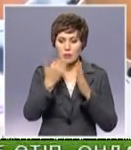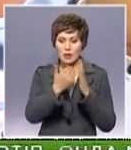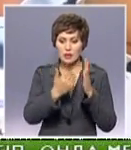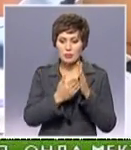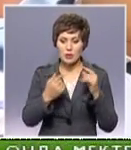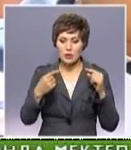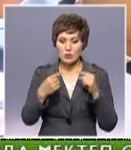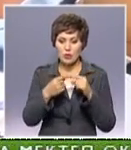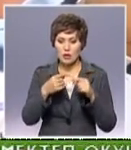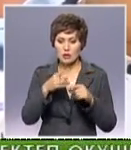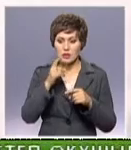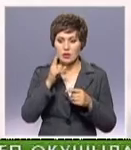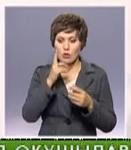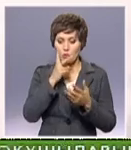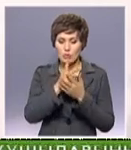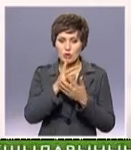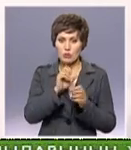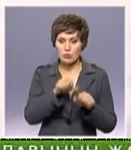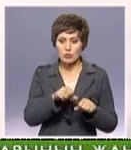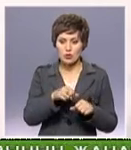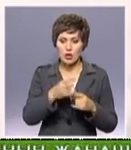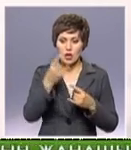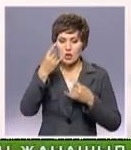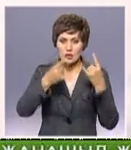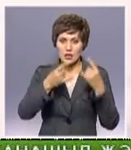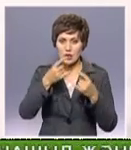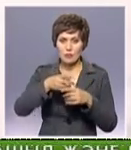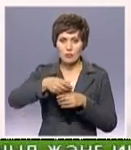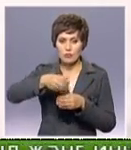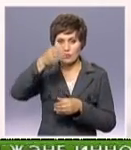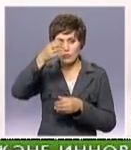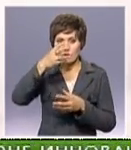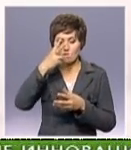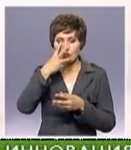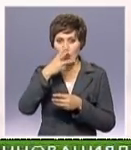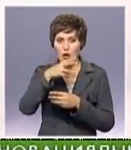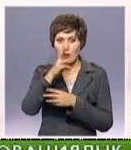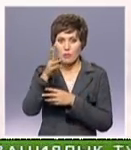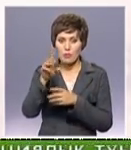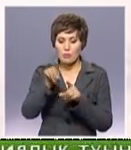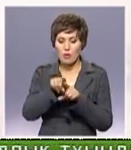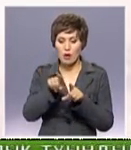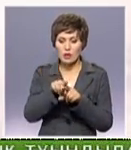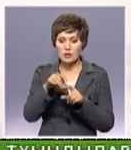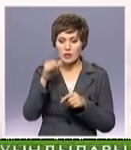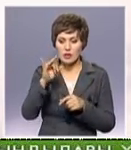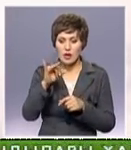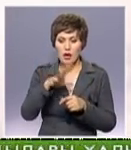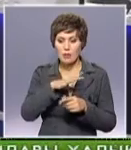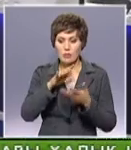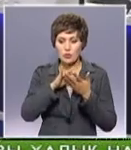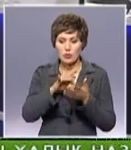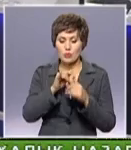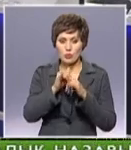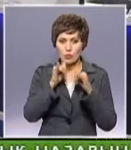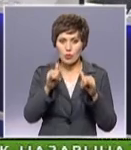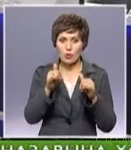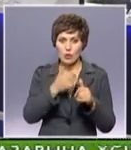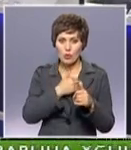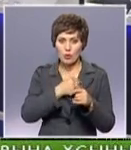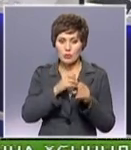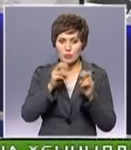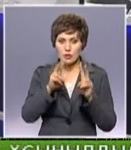дәл уақытында жіберу болды. Телемұнара енді жаңа ғимаратпен толықпақ. Бұл Көктөбеге келетін туристер санын арттыру мақсатында